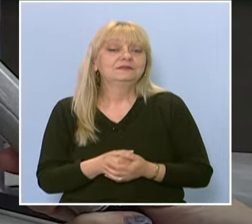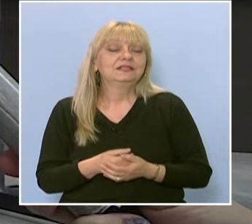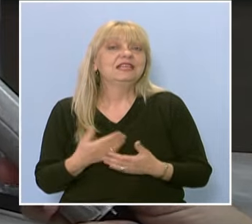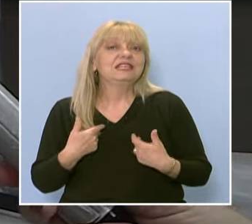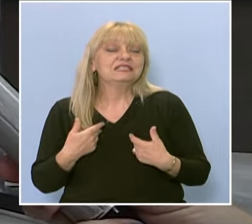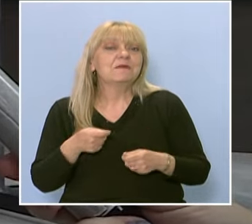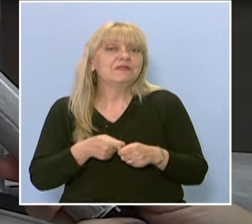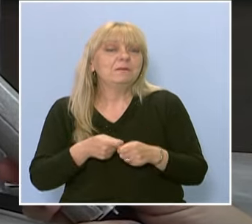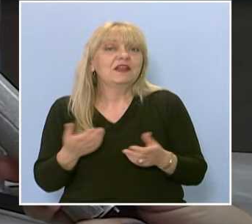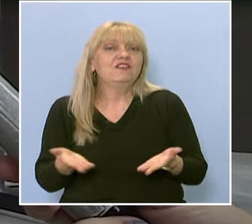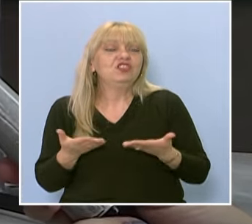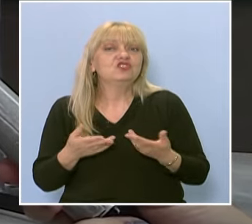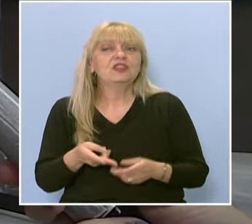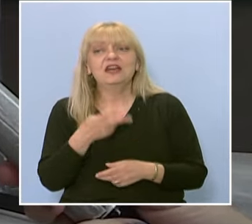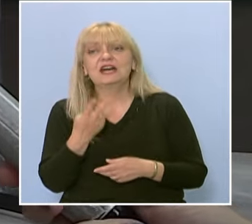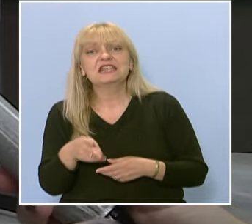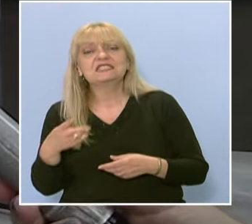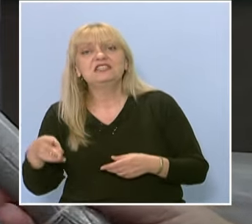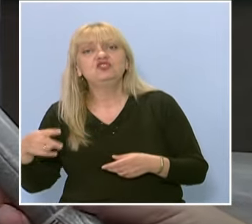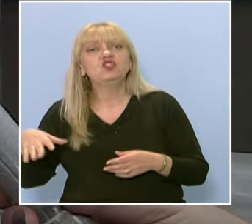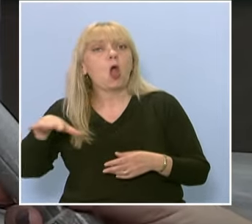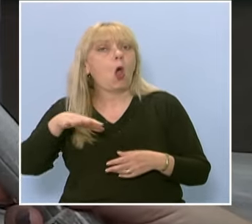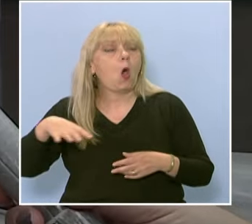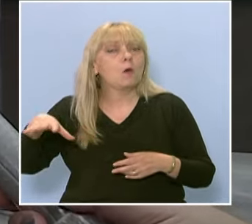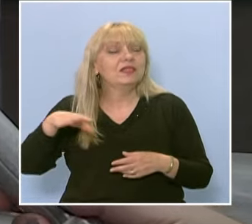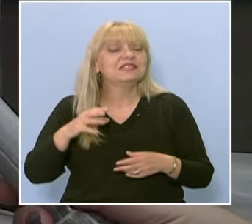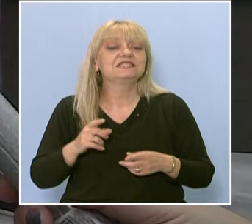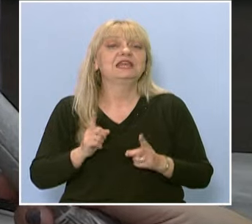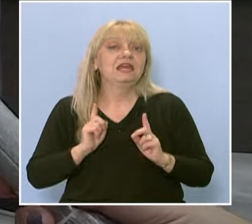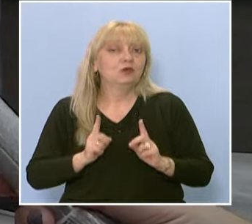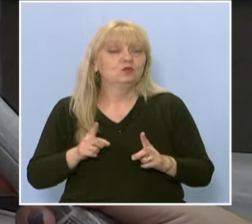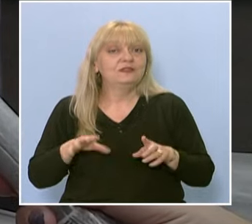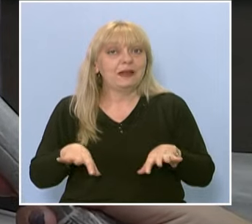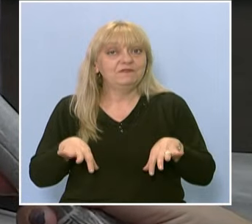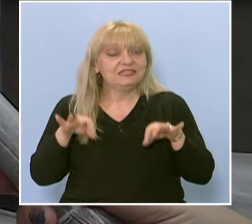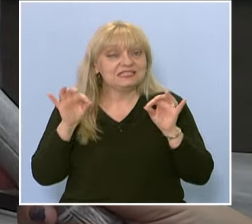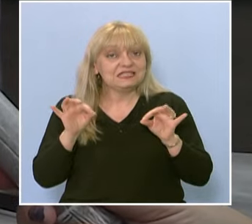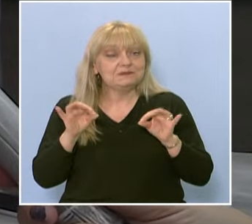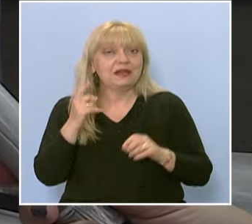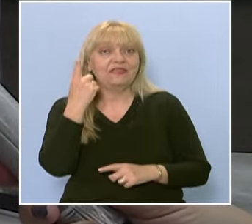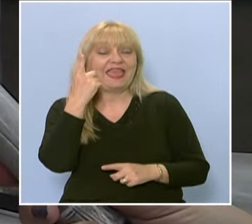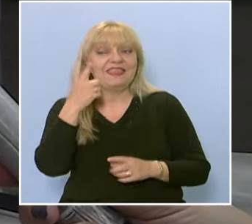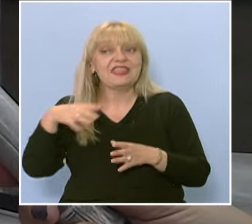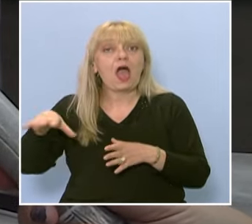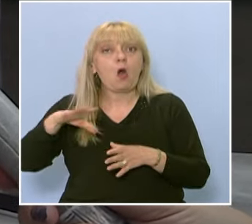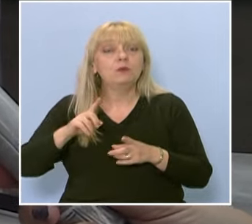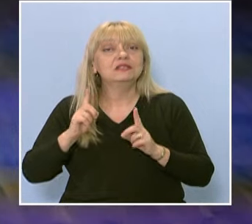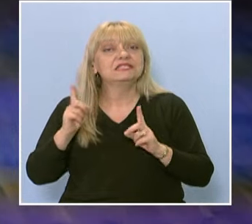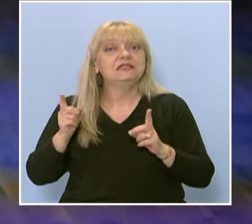неща в много и най-различни области, но трябва да се изберат една област, в която да се